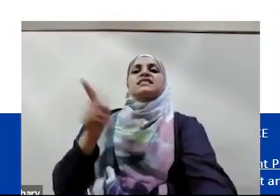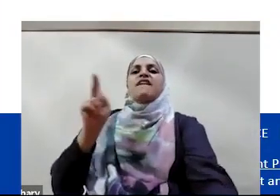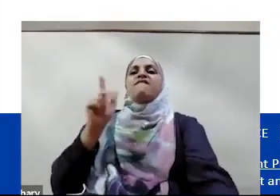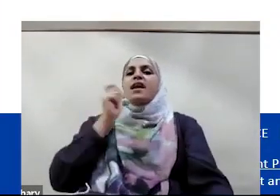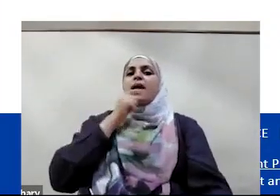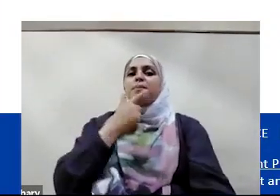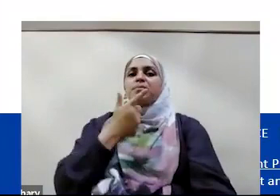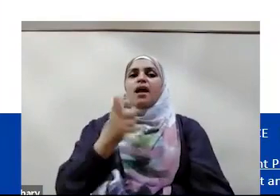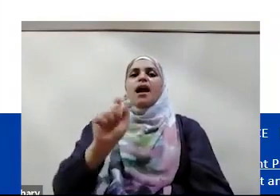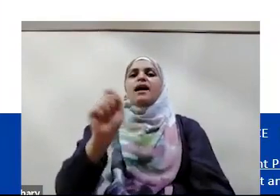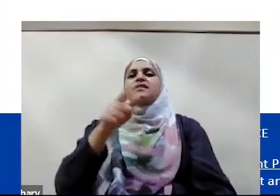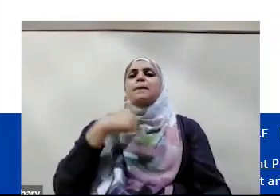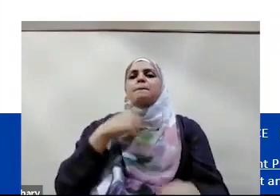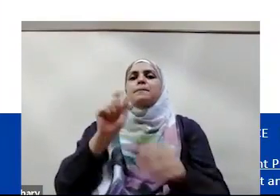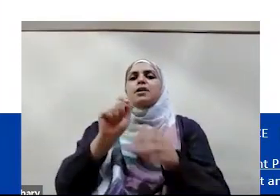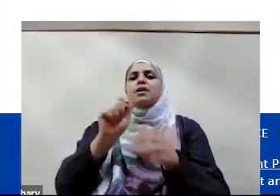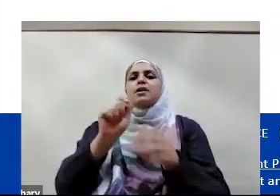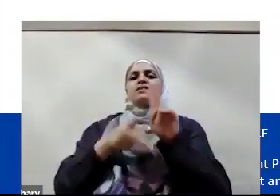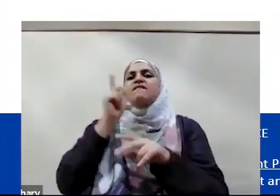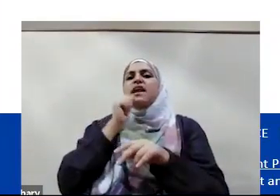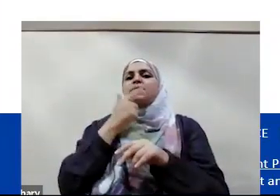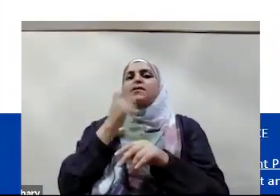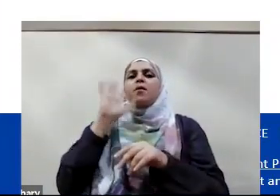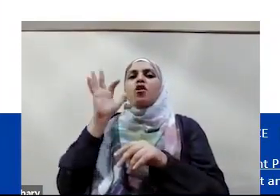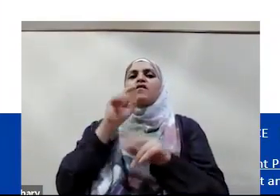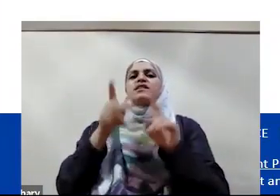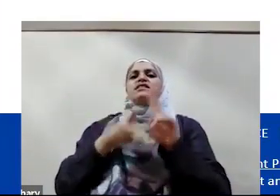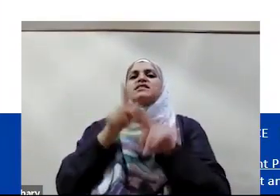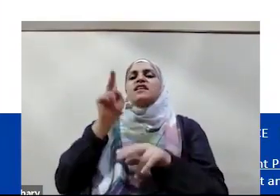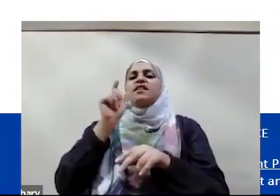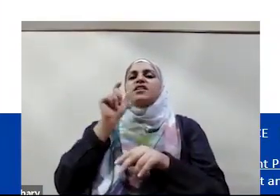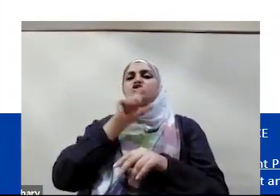بنشوف السفر بيبقى إمتى. السفر بيبقى في سبتمبر من